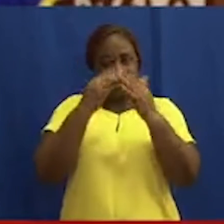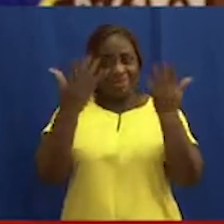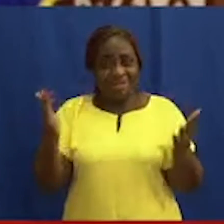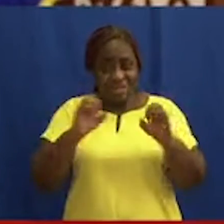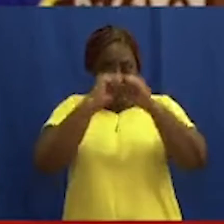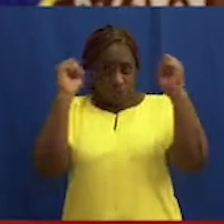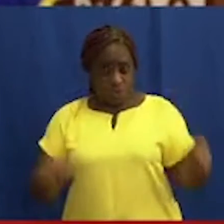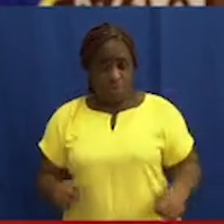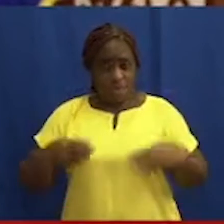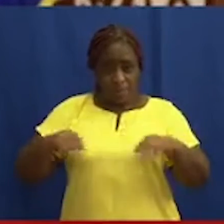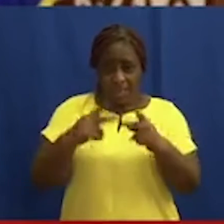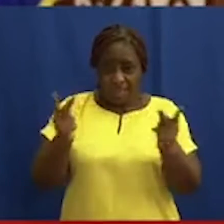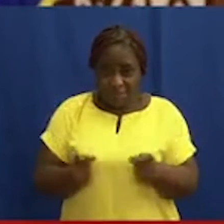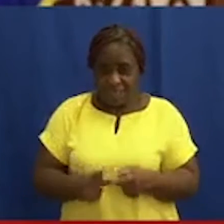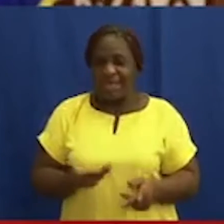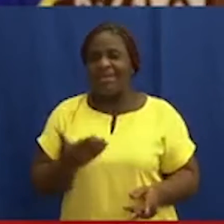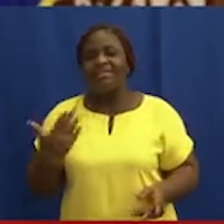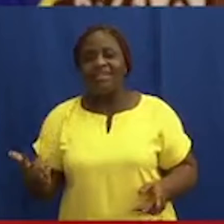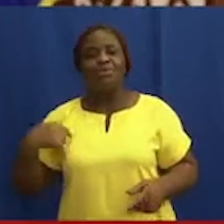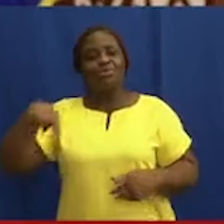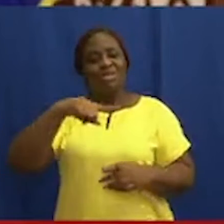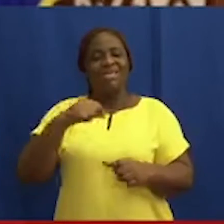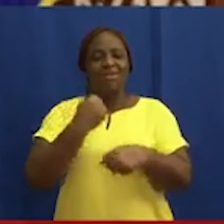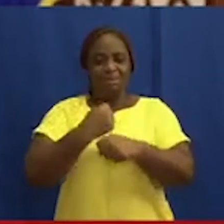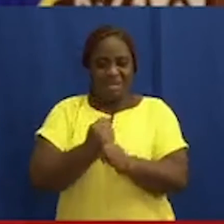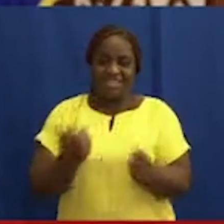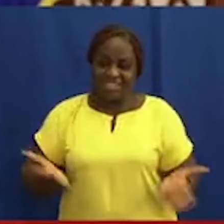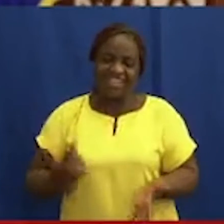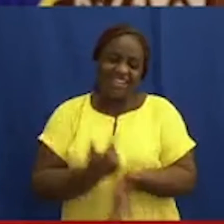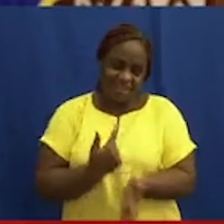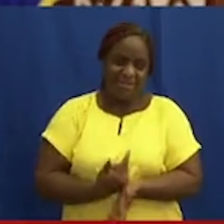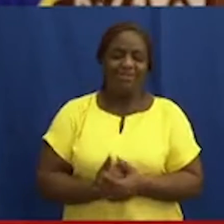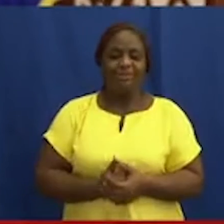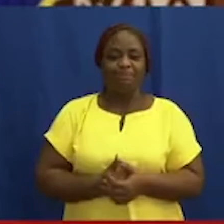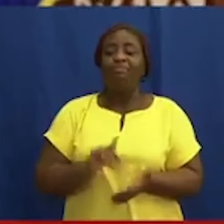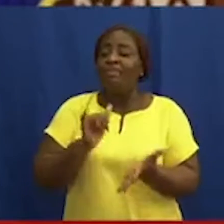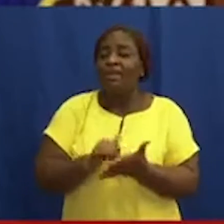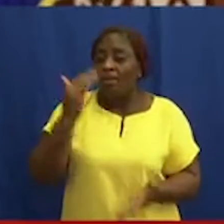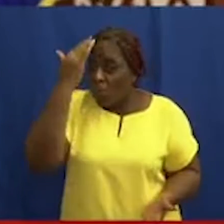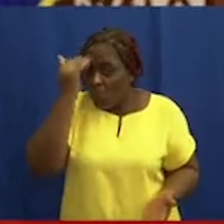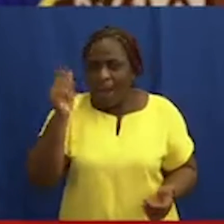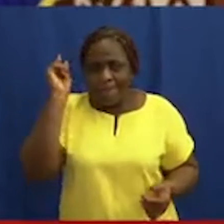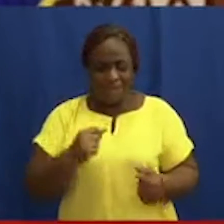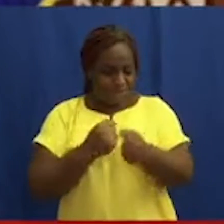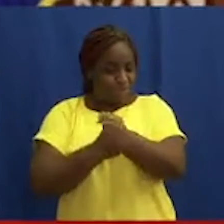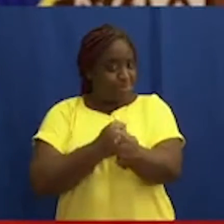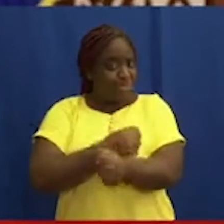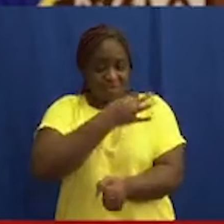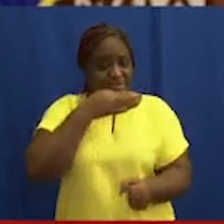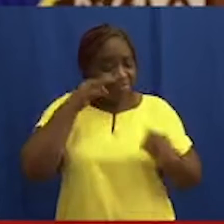tare da bin ka'ida ba. A wani sauti na minti biyu da aka nada da ya rika yawo a